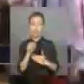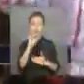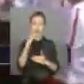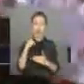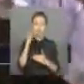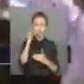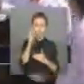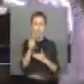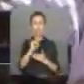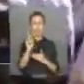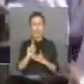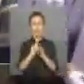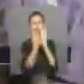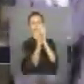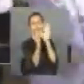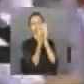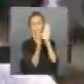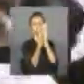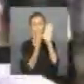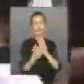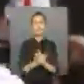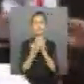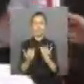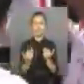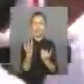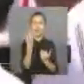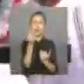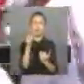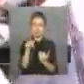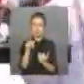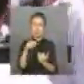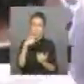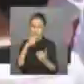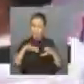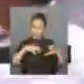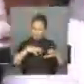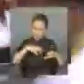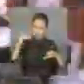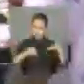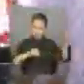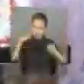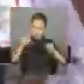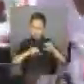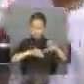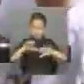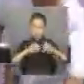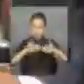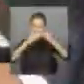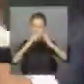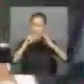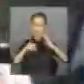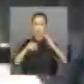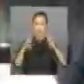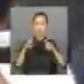ราชบุรีและให้สัมภาษณ์ว่าขณะนี้ยังเร็วเกินไปที่จะพูดถึงการจัดตั้งรัฐบาลโดยเฉพาะประเด็นงูเห่าภายในพรรคเพื่อไทย